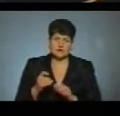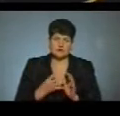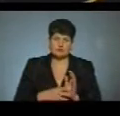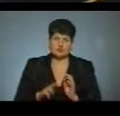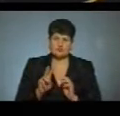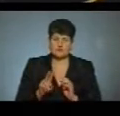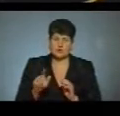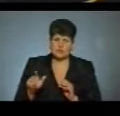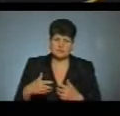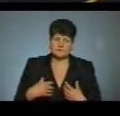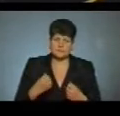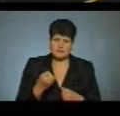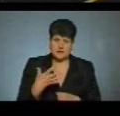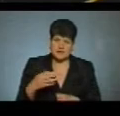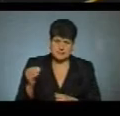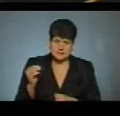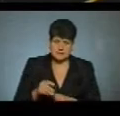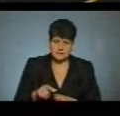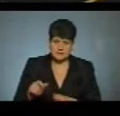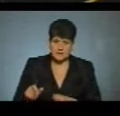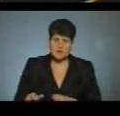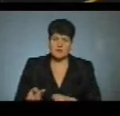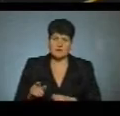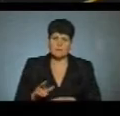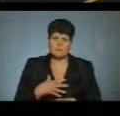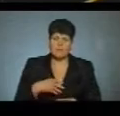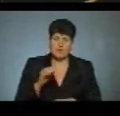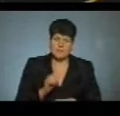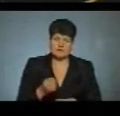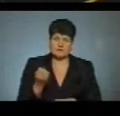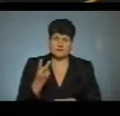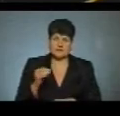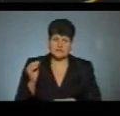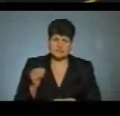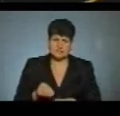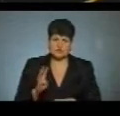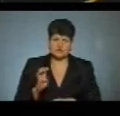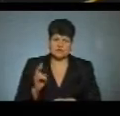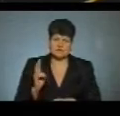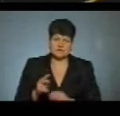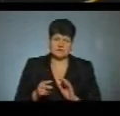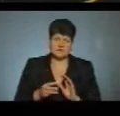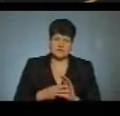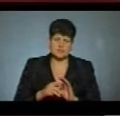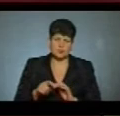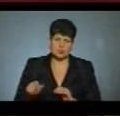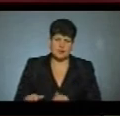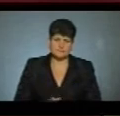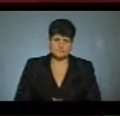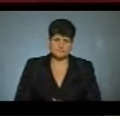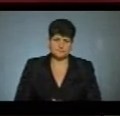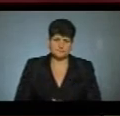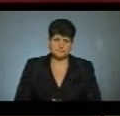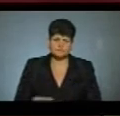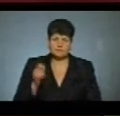людини. Там видужали 15 тисяч 729 осіб, померли 12 тисяч 428 людей.